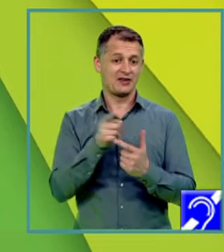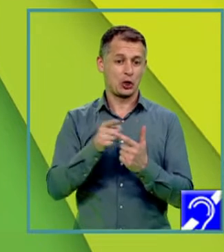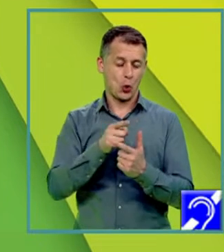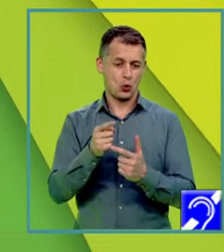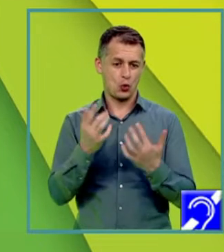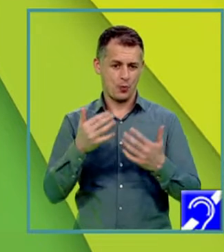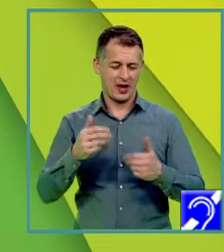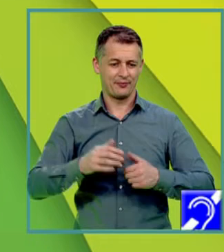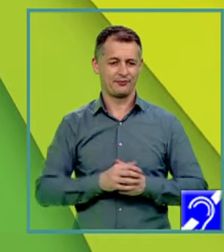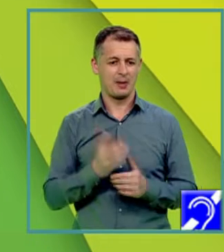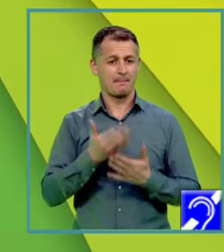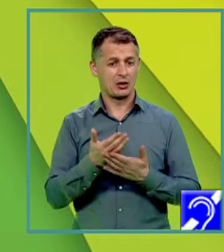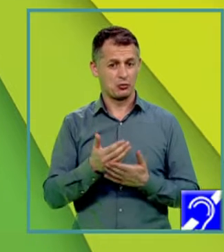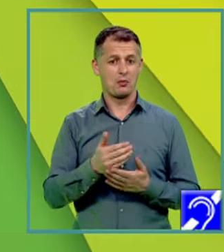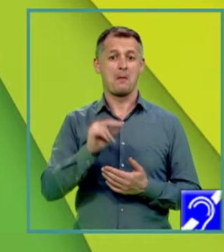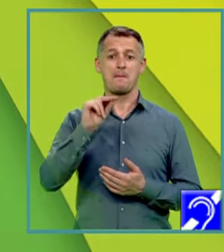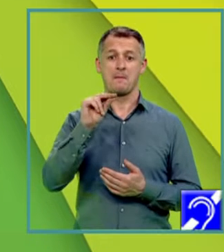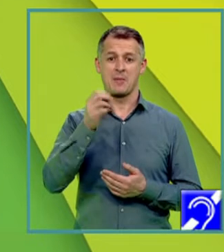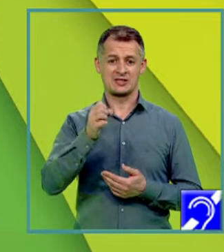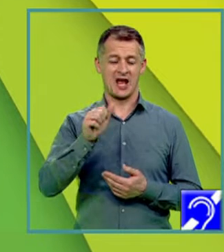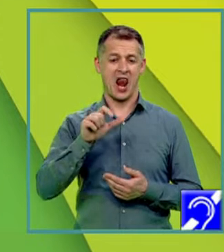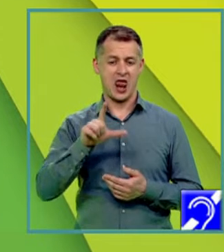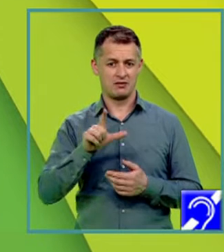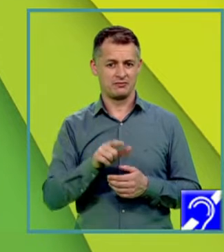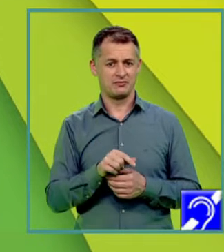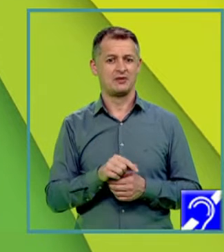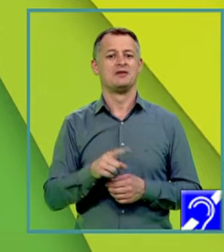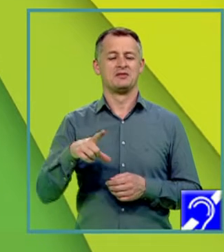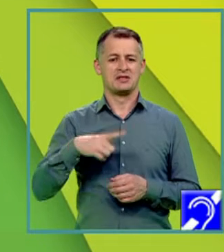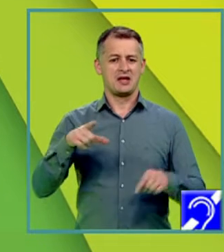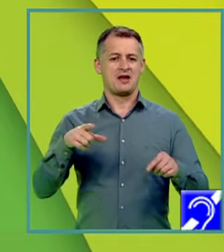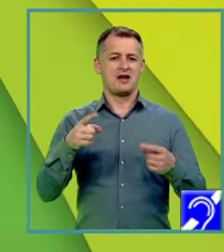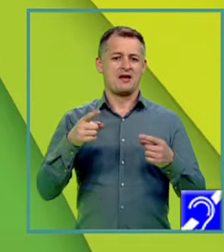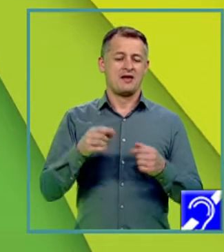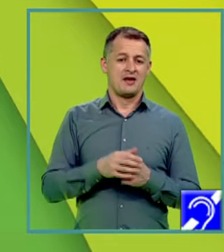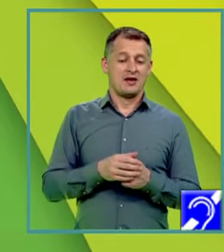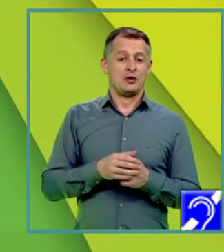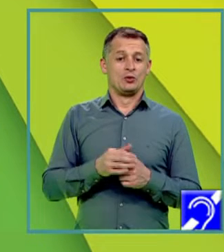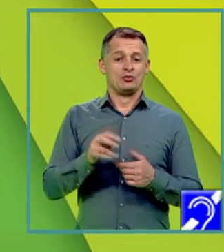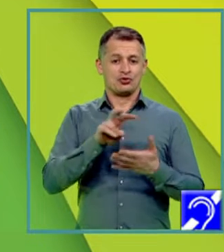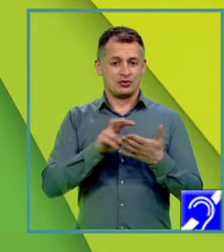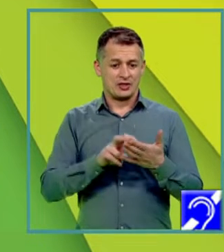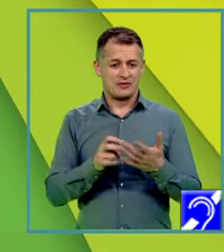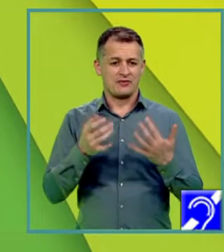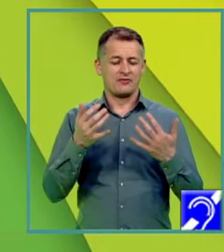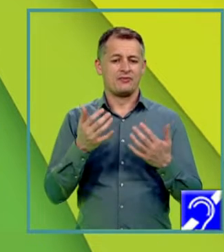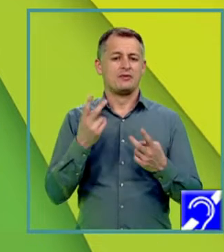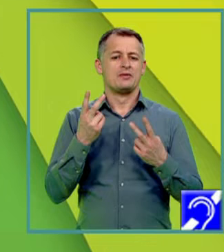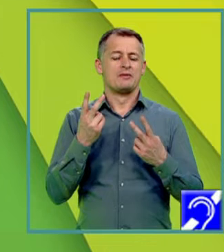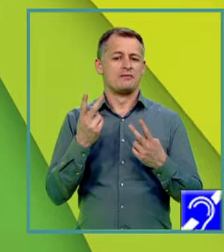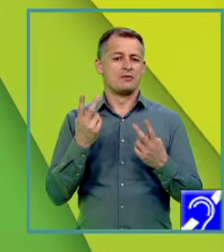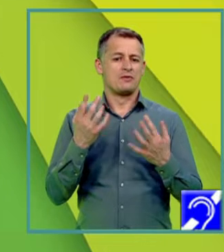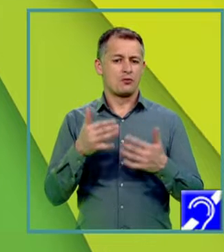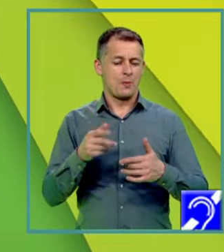varianta Pascal funcționăm la fel în variabilele A și B vom citi valorile celor două numere